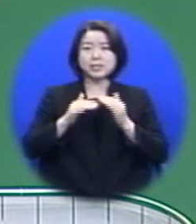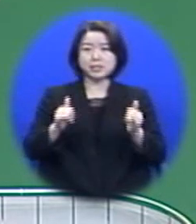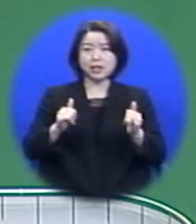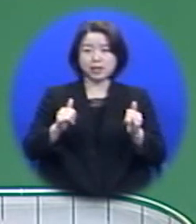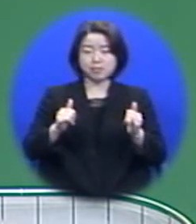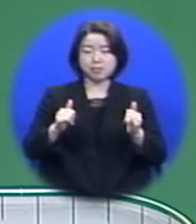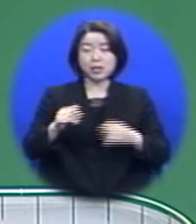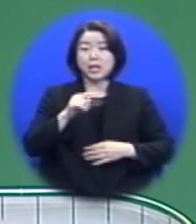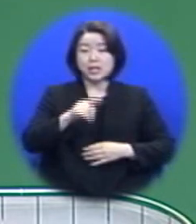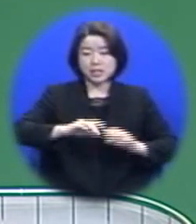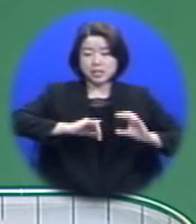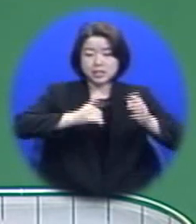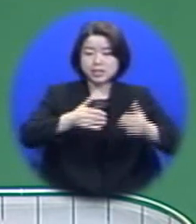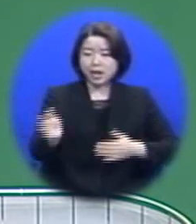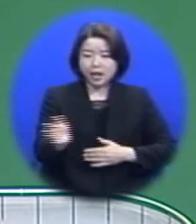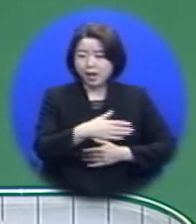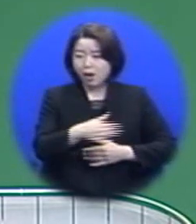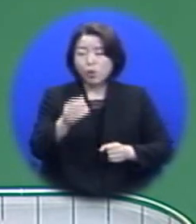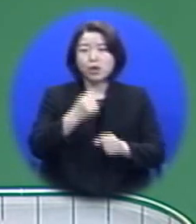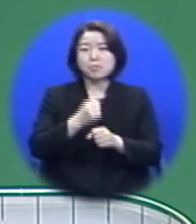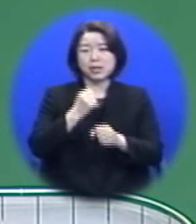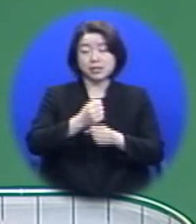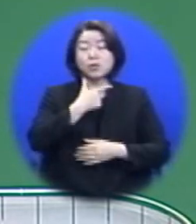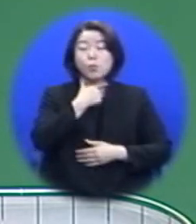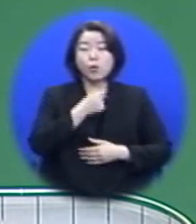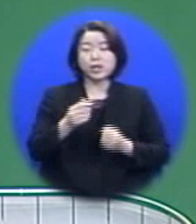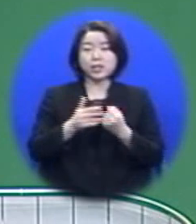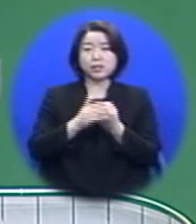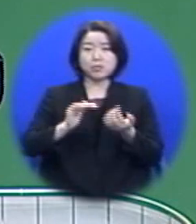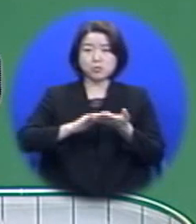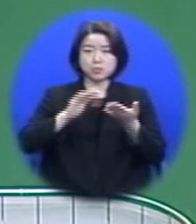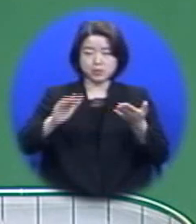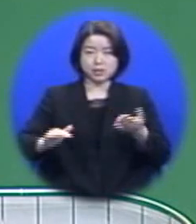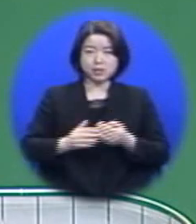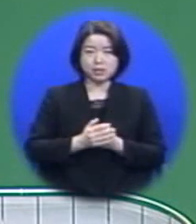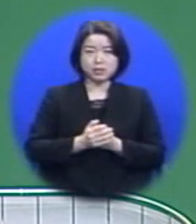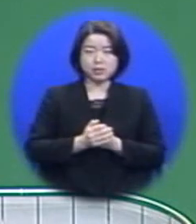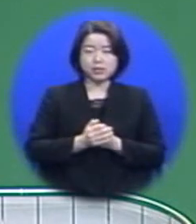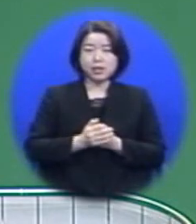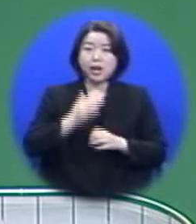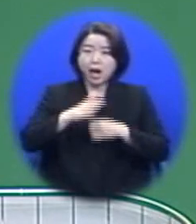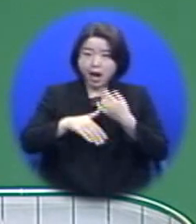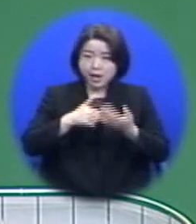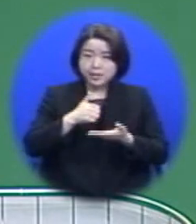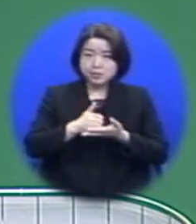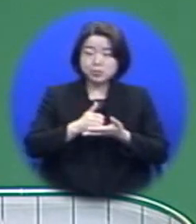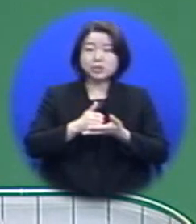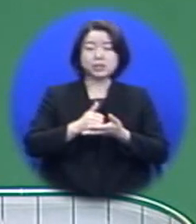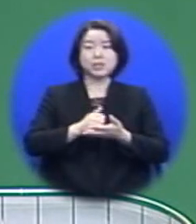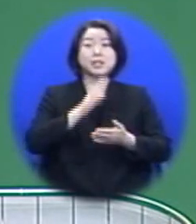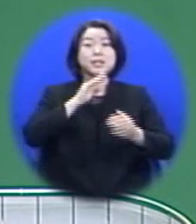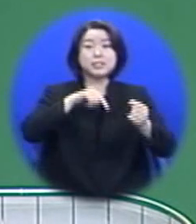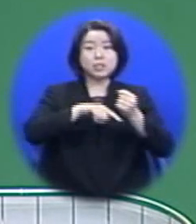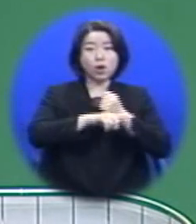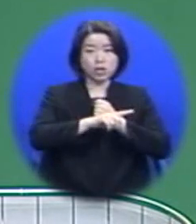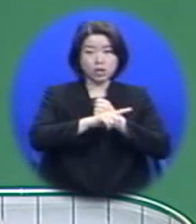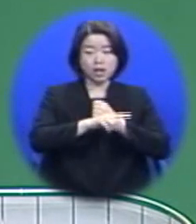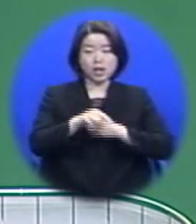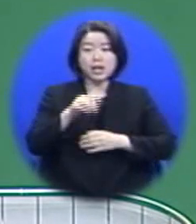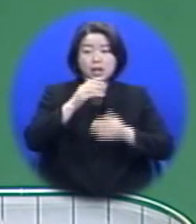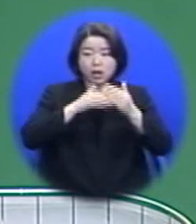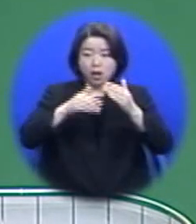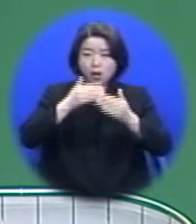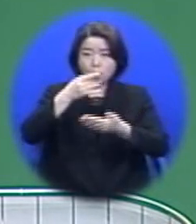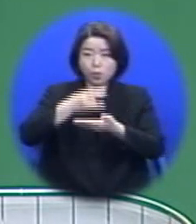세상에 없기를 원하시기 때문에 그 하나님은 정의와 공의가이 땅에 이루어지기를